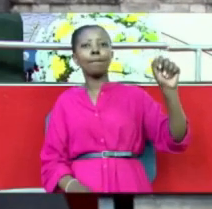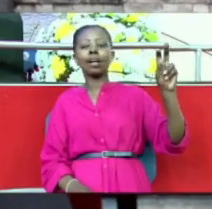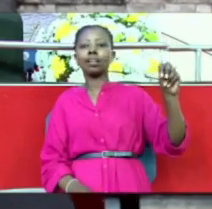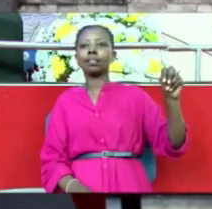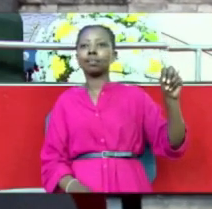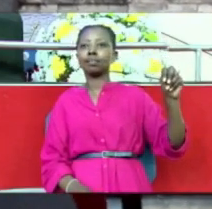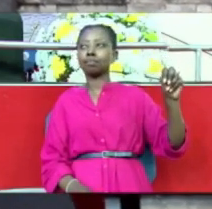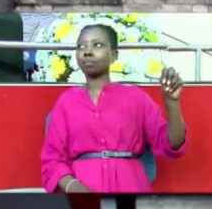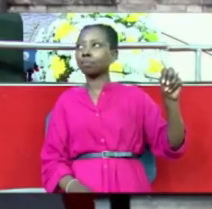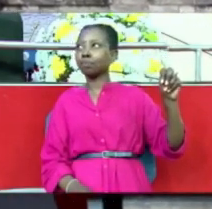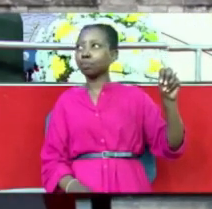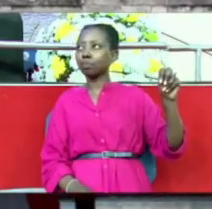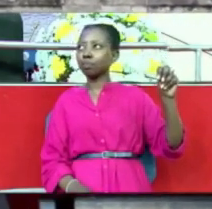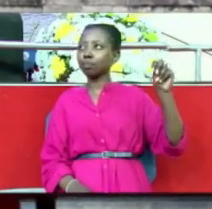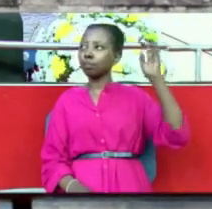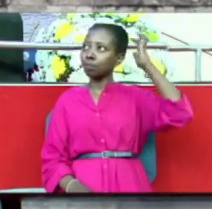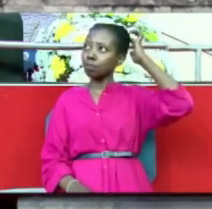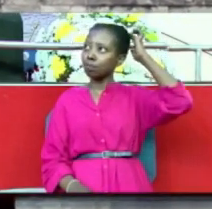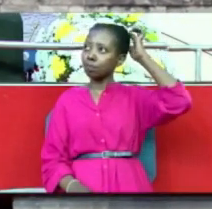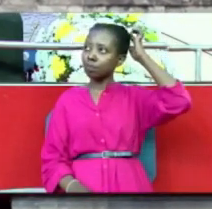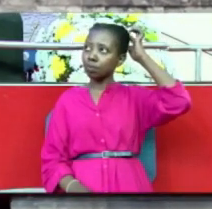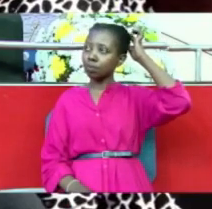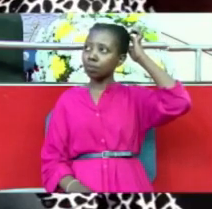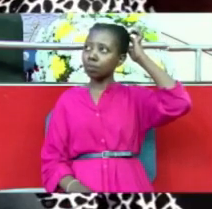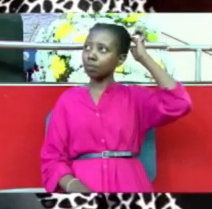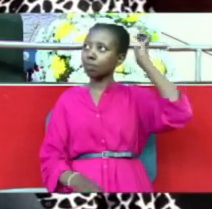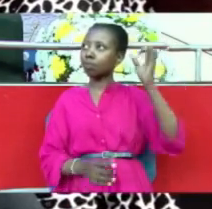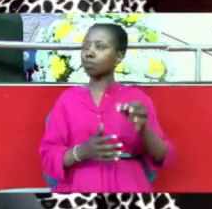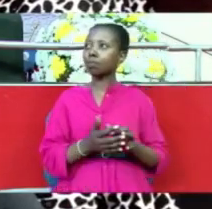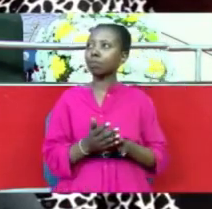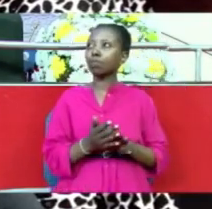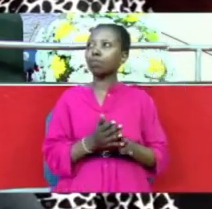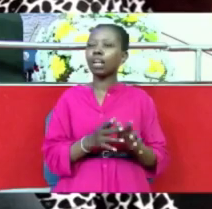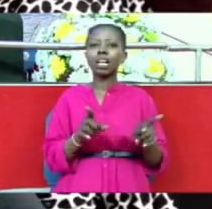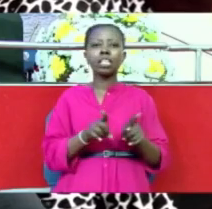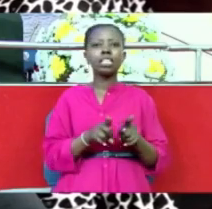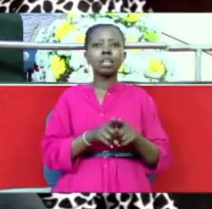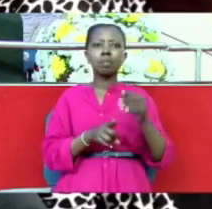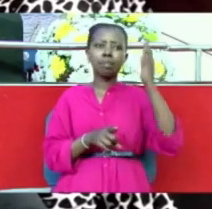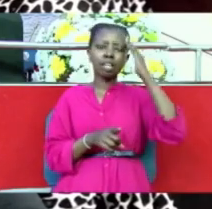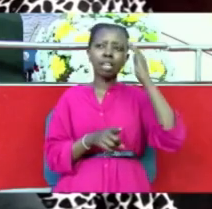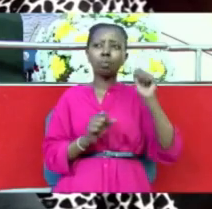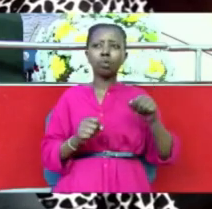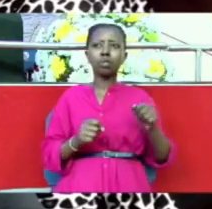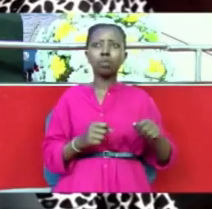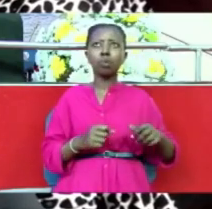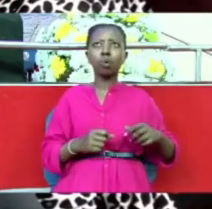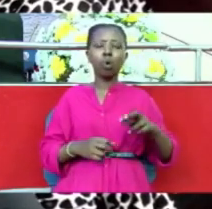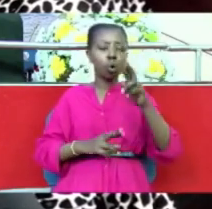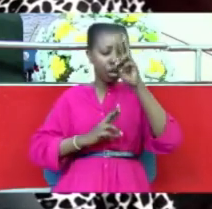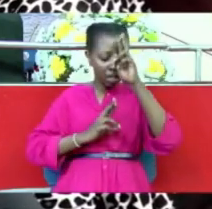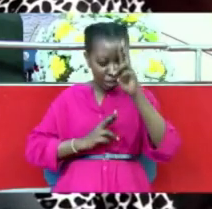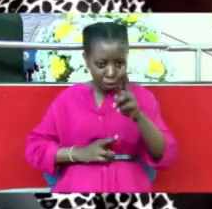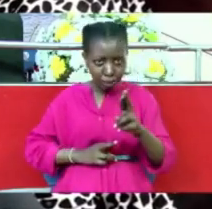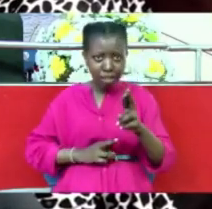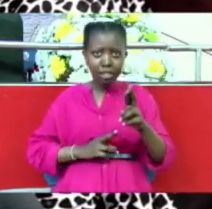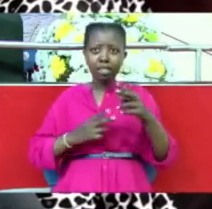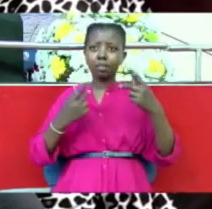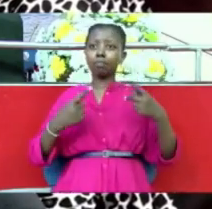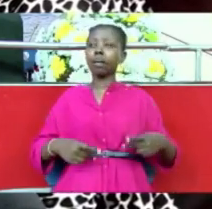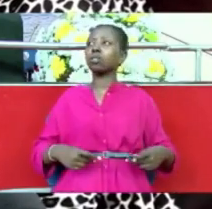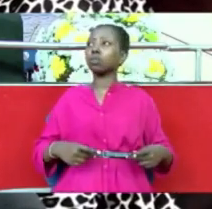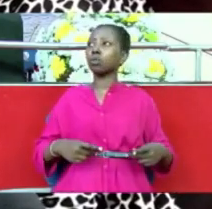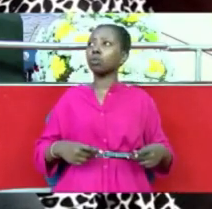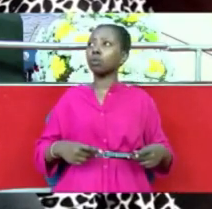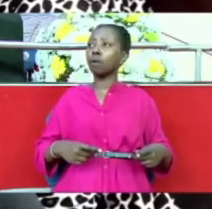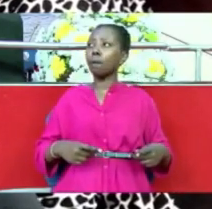saluti. Aniambie, so, yes, so. Alafu aniwekee mikono na anipake tu mafuta. Sasa kuniambia